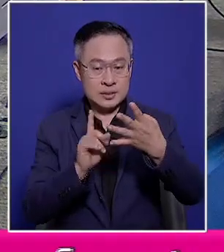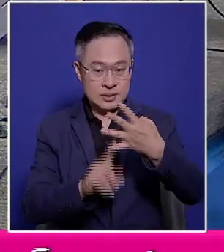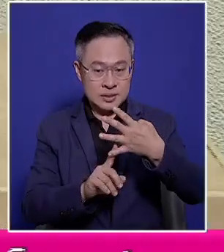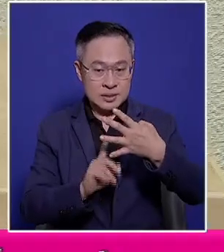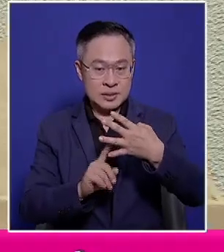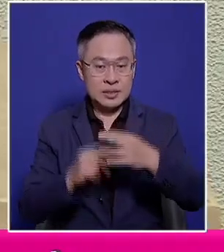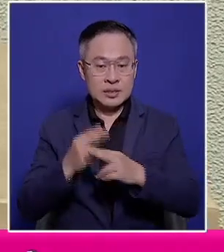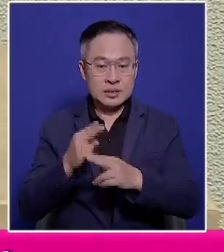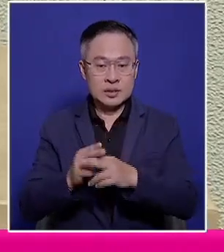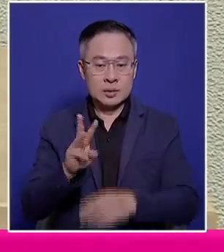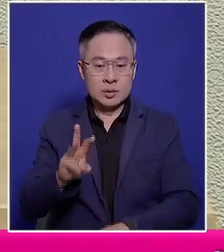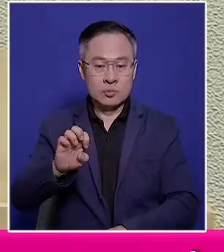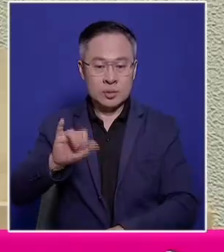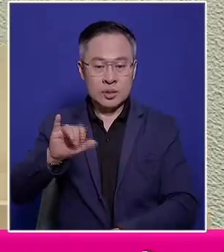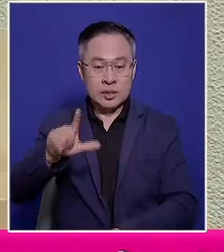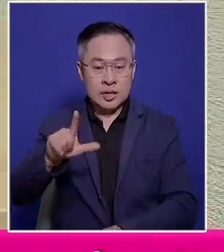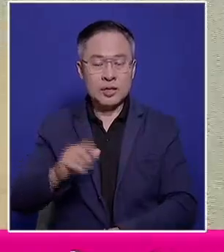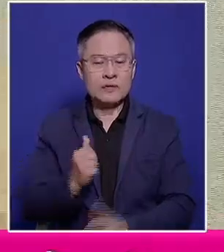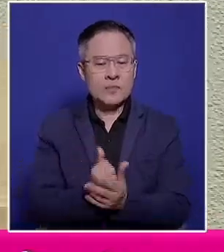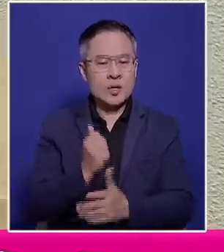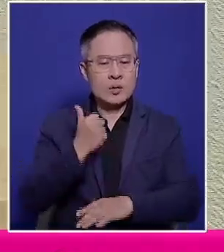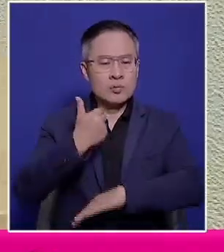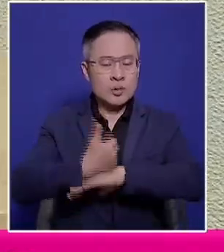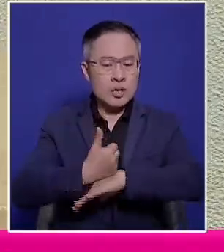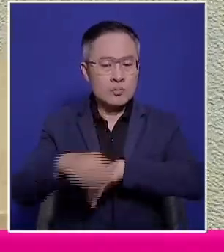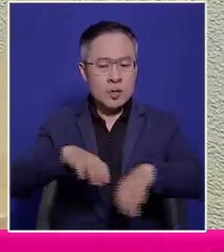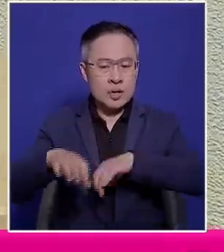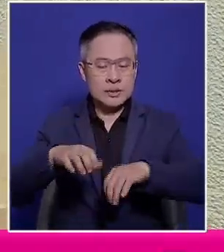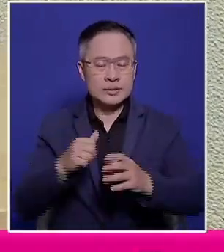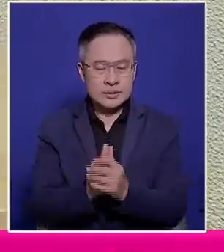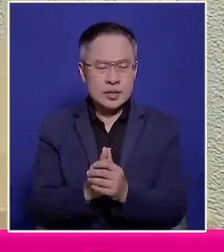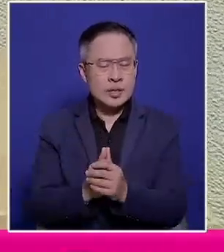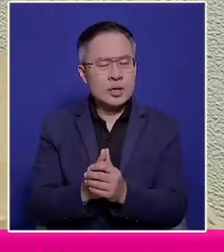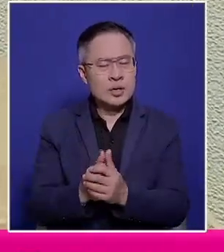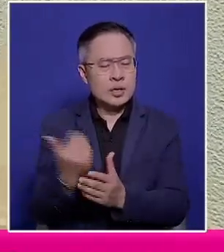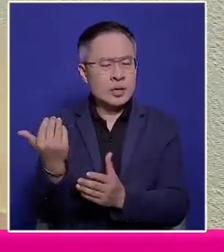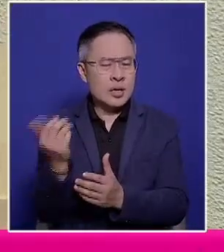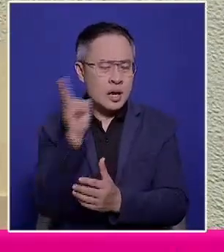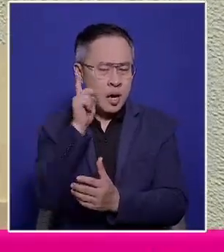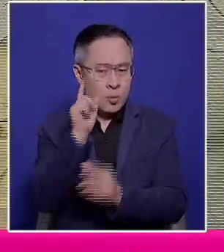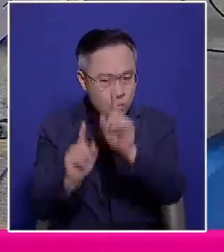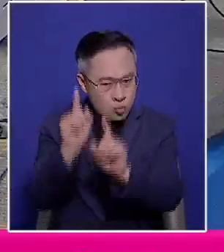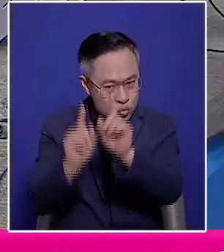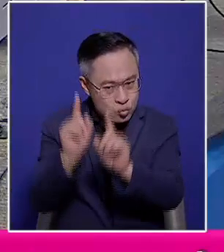และคุณวิไลอัครสมชีพบรรณาธิการบริหารสำนักข่าวคลับหุ้นค่ะ